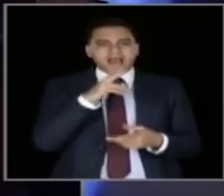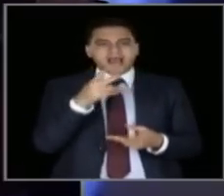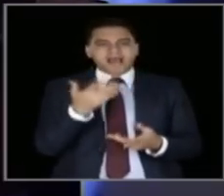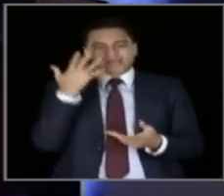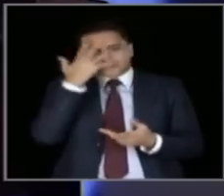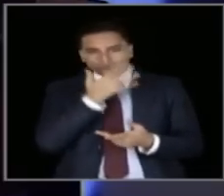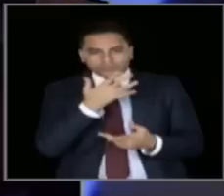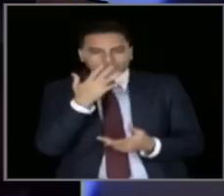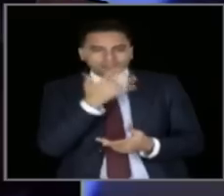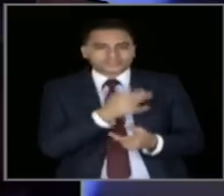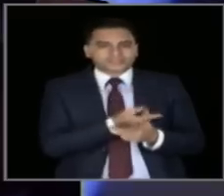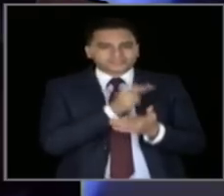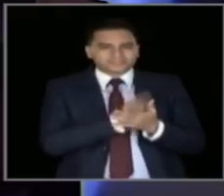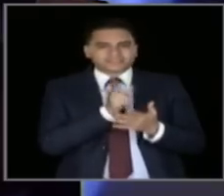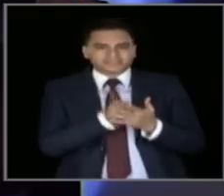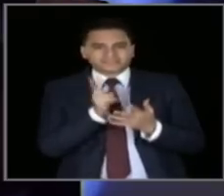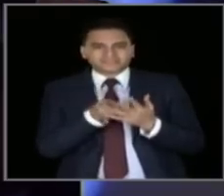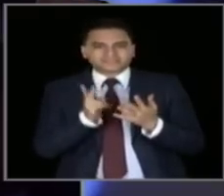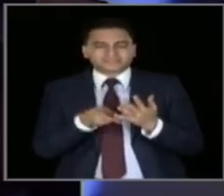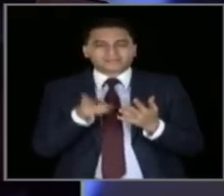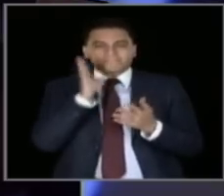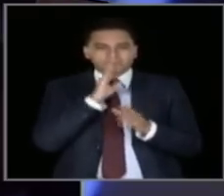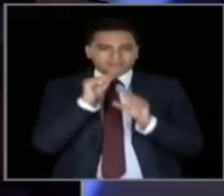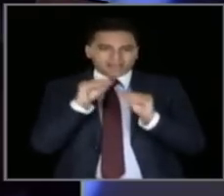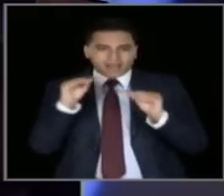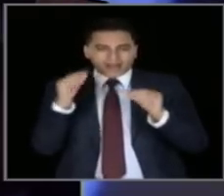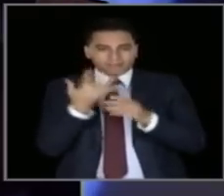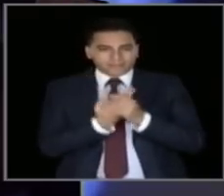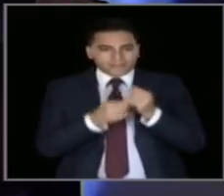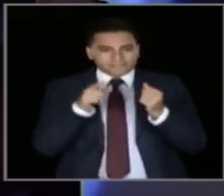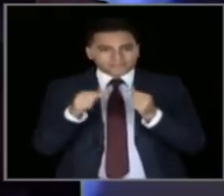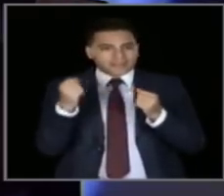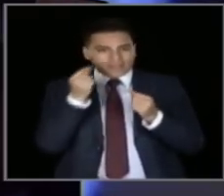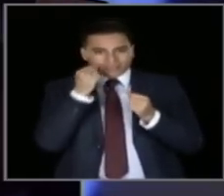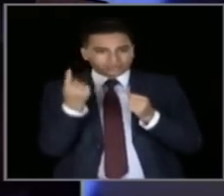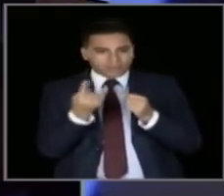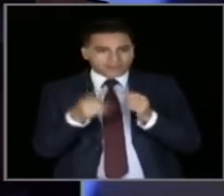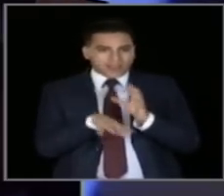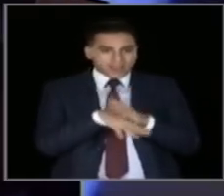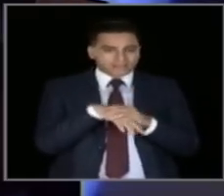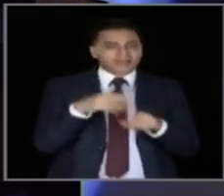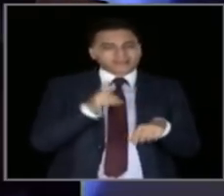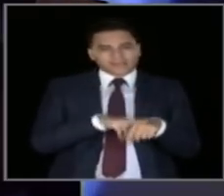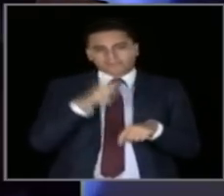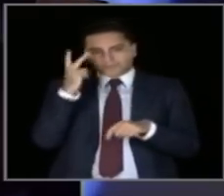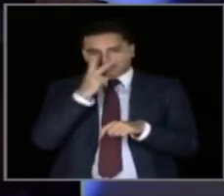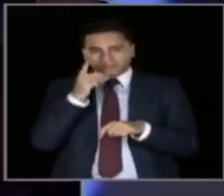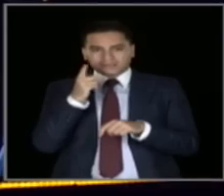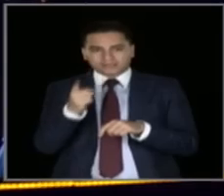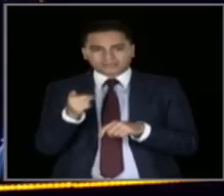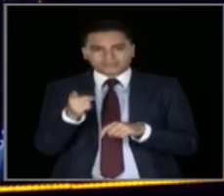وشهم. ففي نفس الوقت اللي بتعلمي ولادك العاديين يعملوا حاجه، علمي